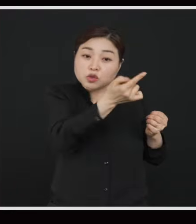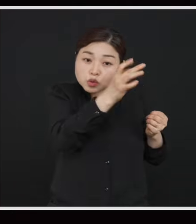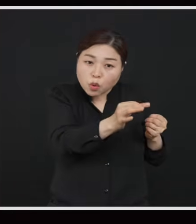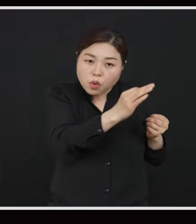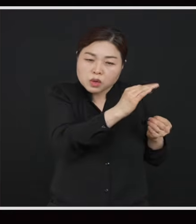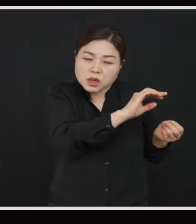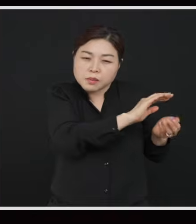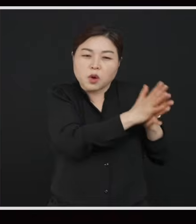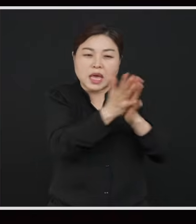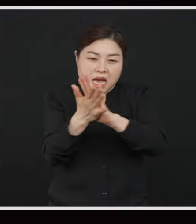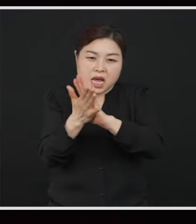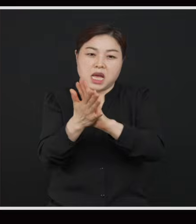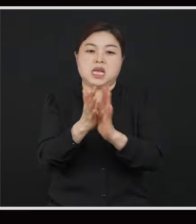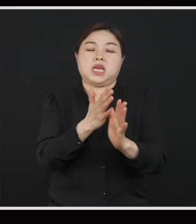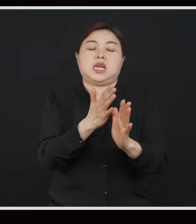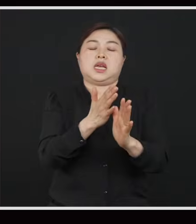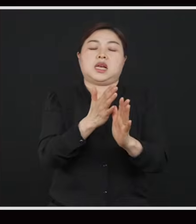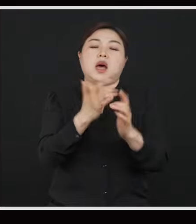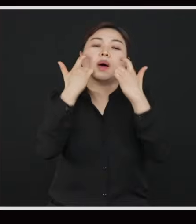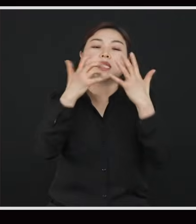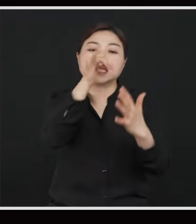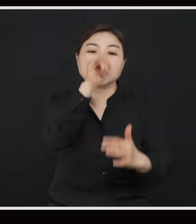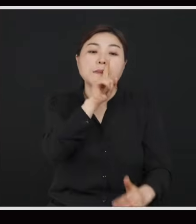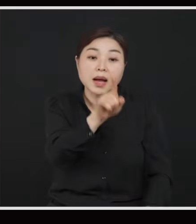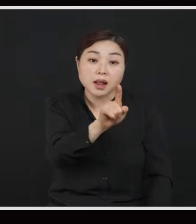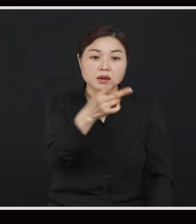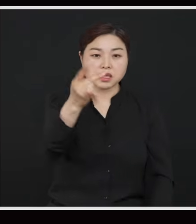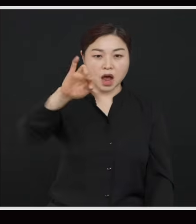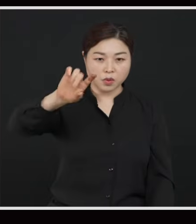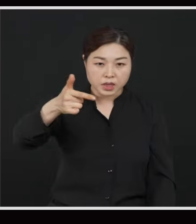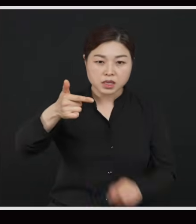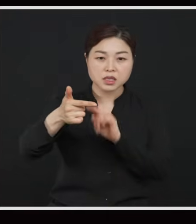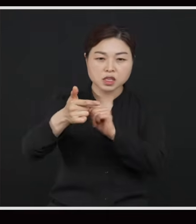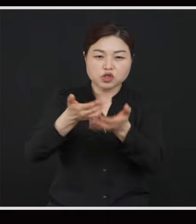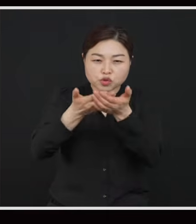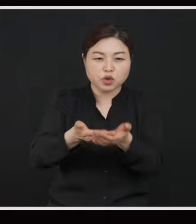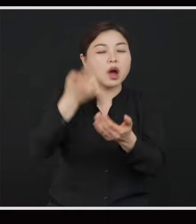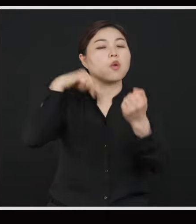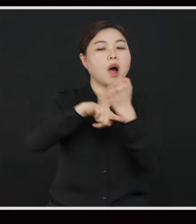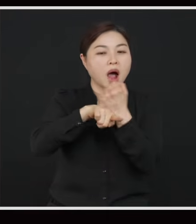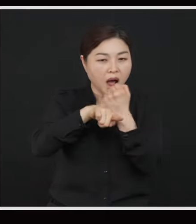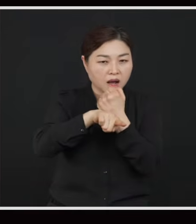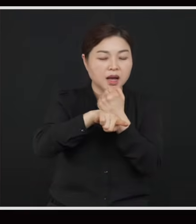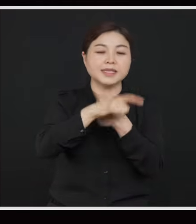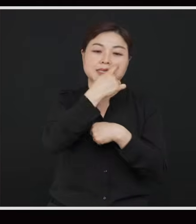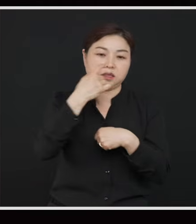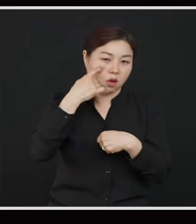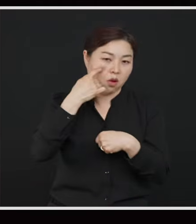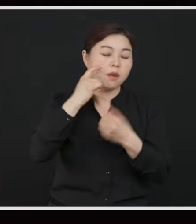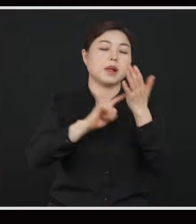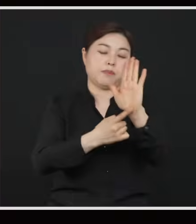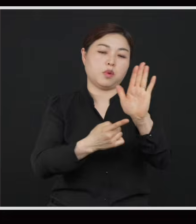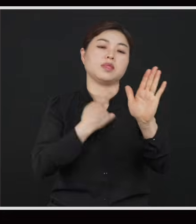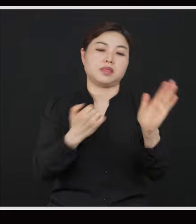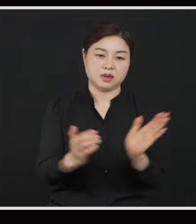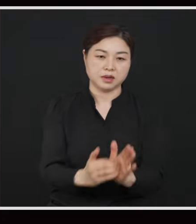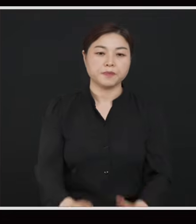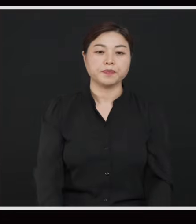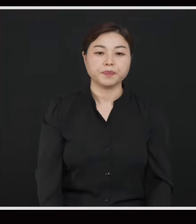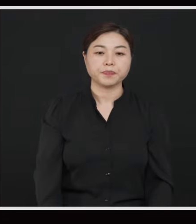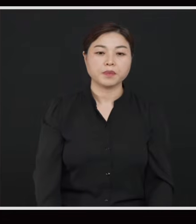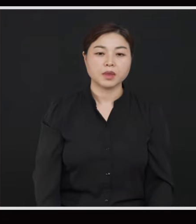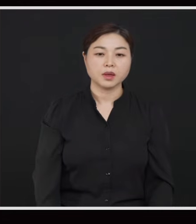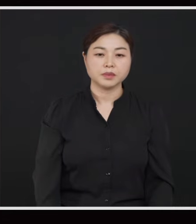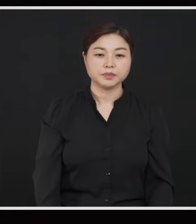수 있다. 그게 찰스 다윈의 중요한 그 과학적 업적 중에 하나입니다.